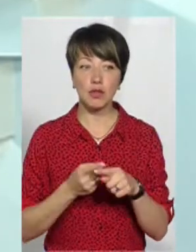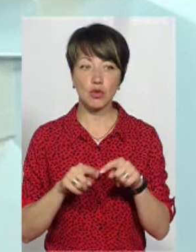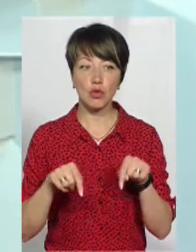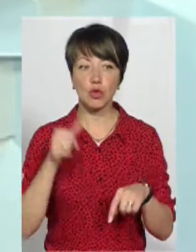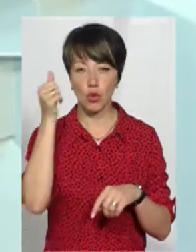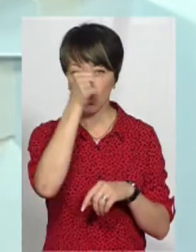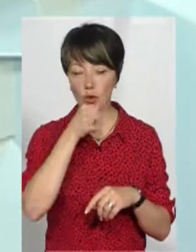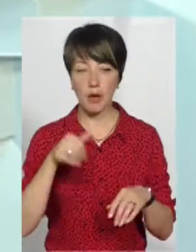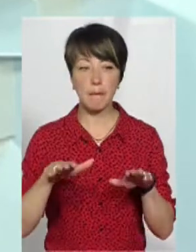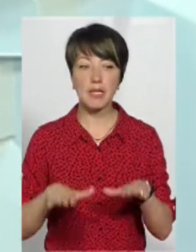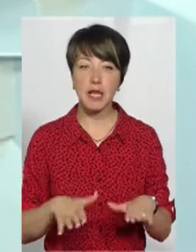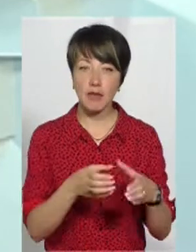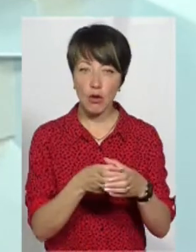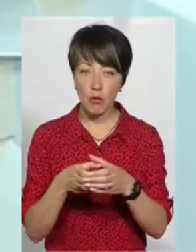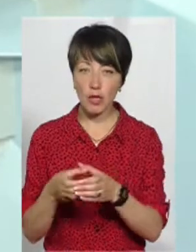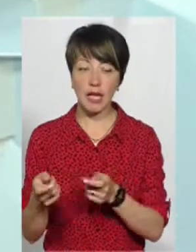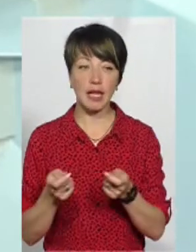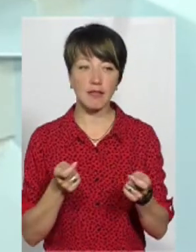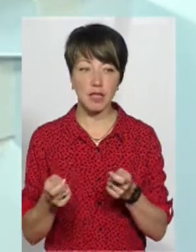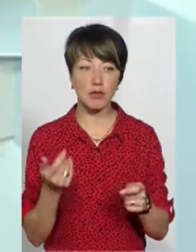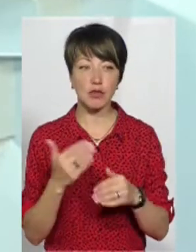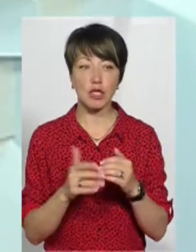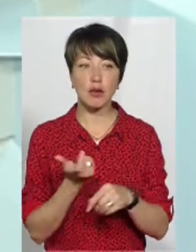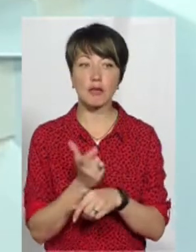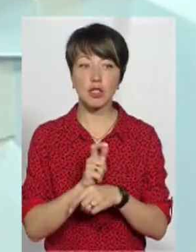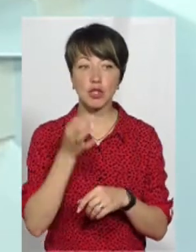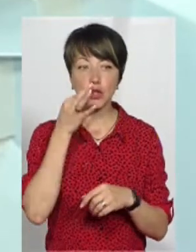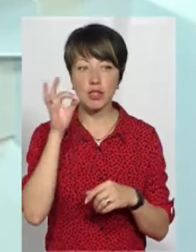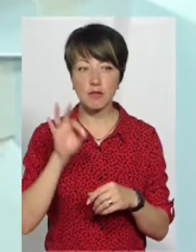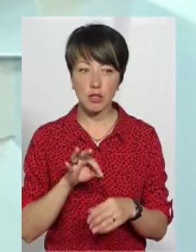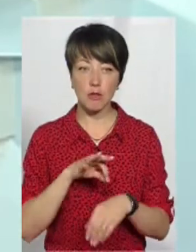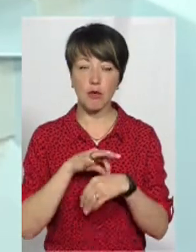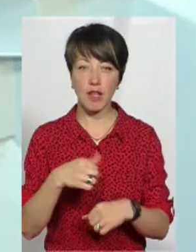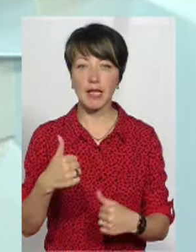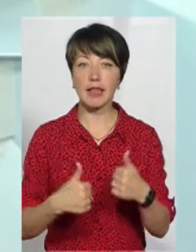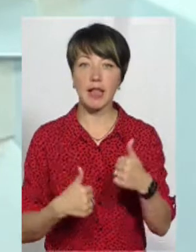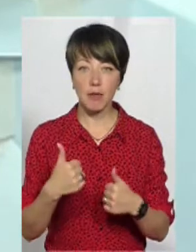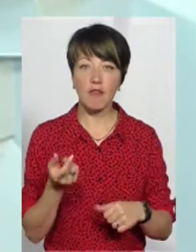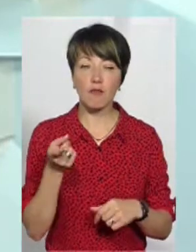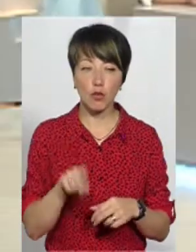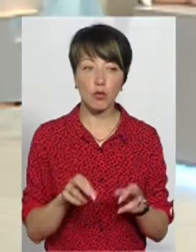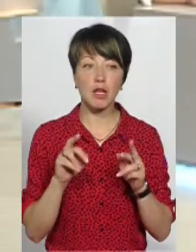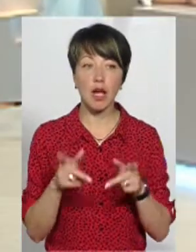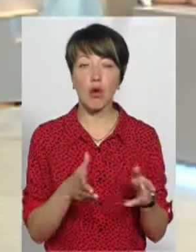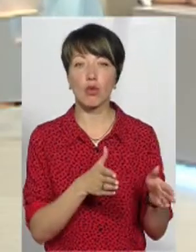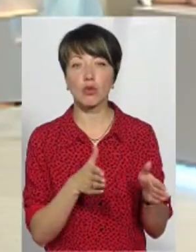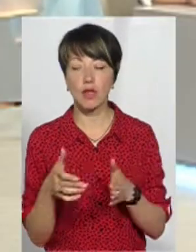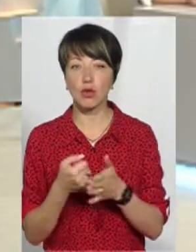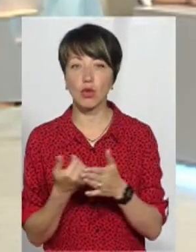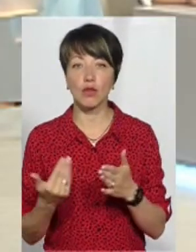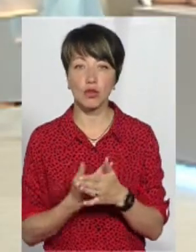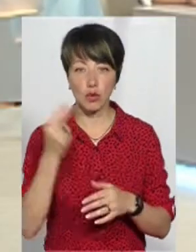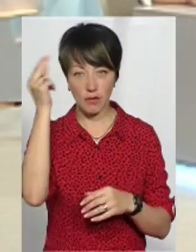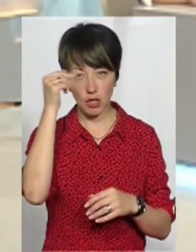цього року і місцеві громади, і керівництво вже більш досвідчене в проведенні тендерів і в тому, як готуватися до